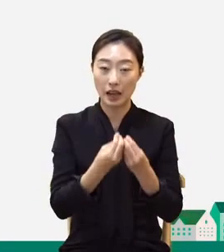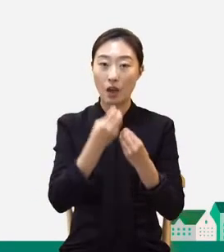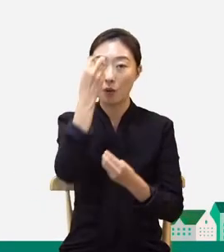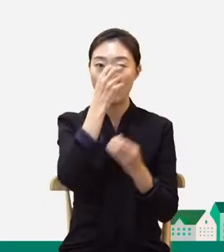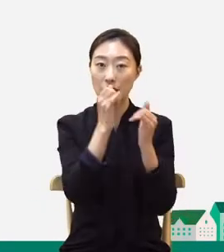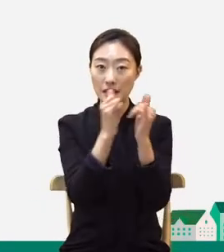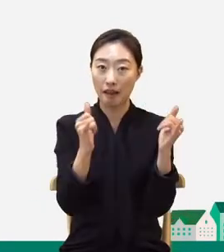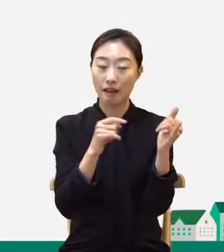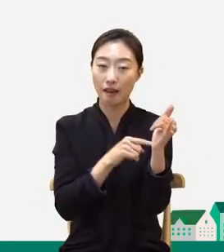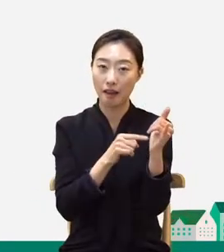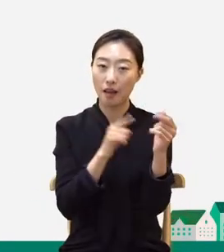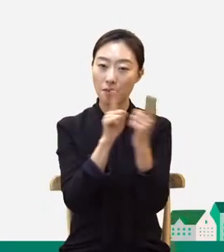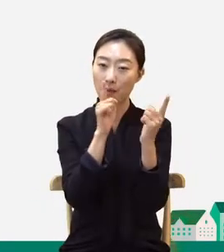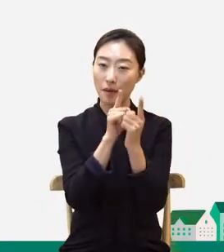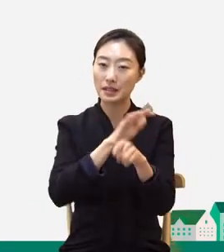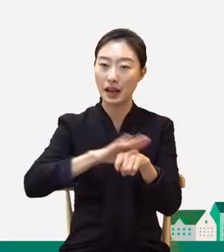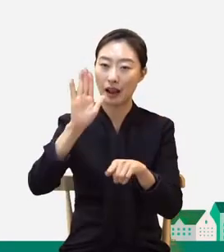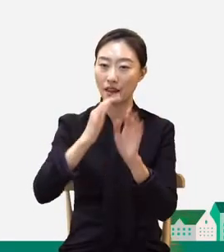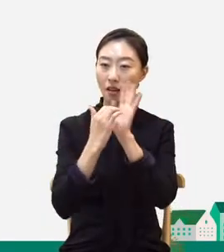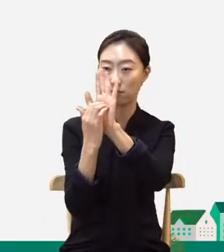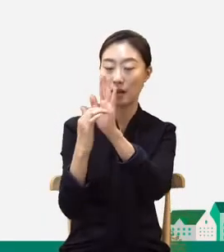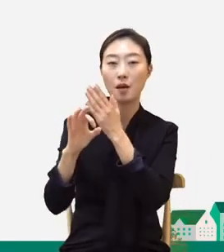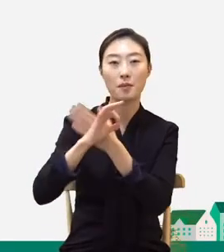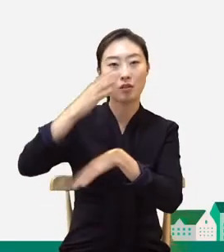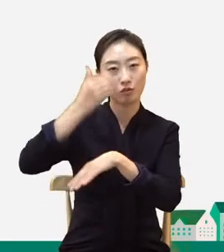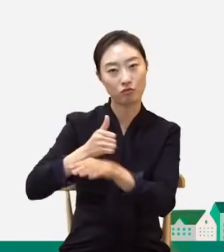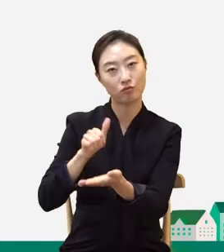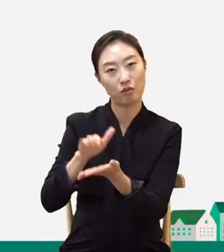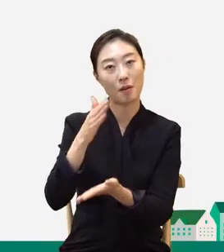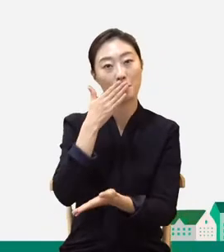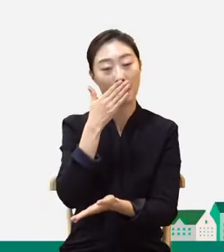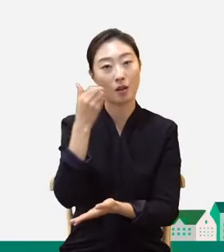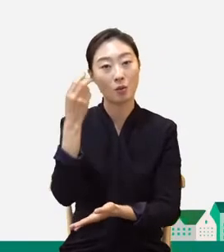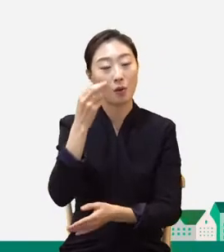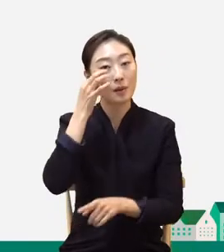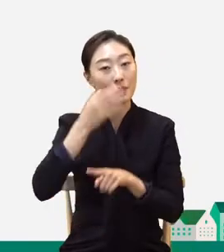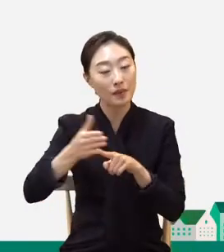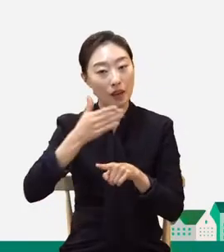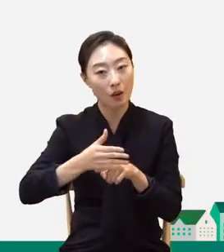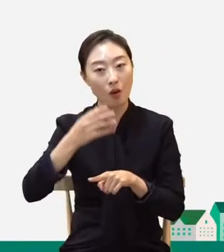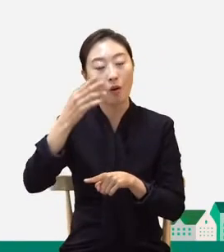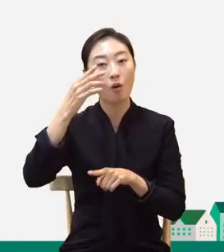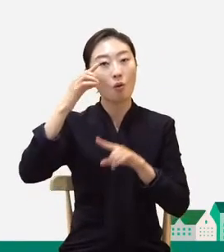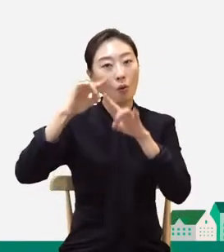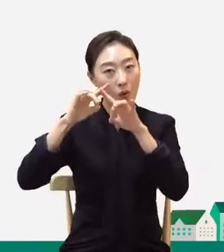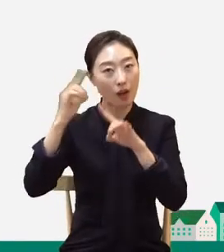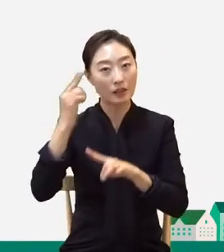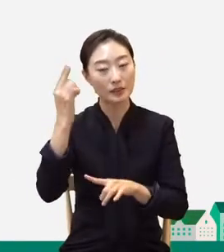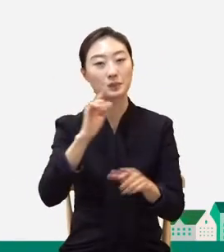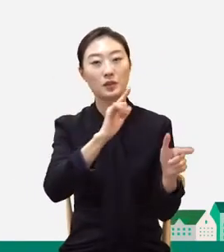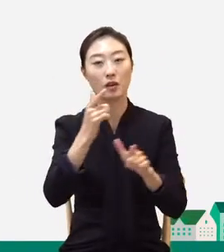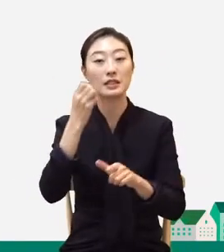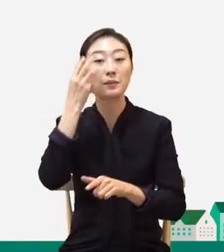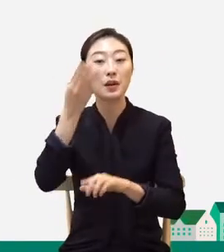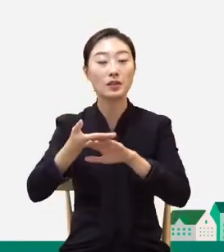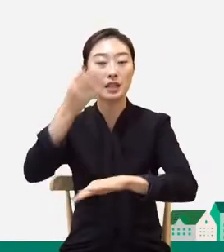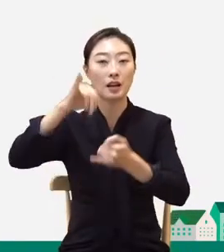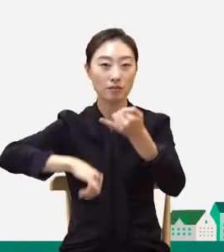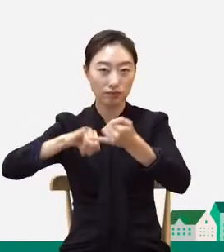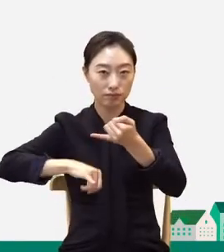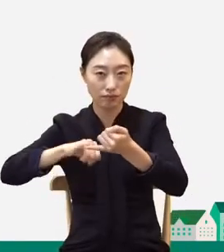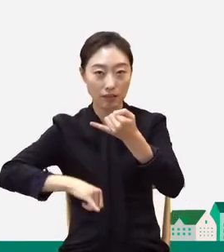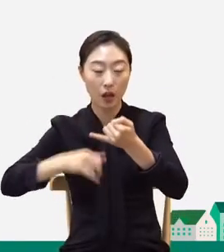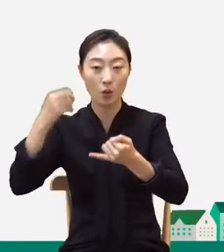만나지 않는 경우가 해당되고요. 또 임대료, 공과금, 관리비를 3개월 이상 연체한 경우, 또 주택 이용에